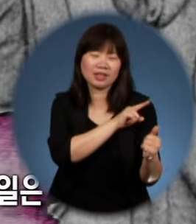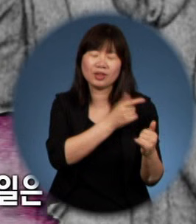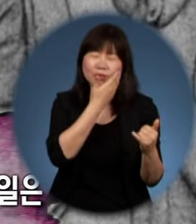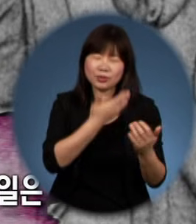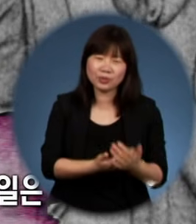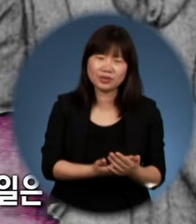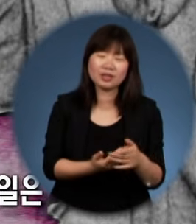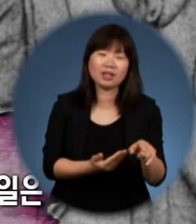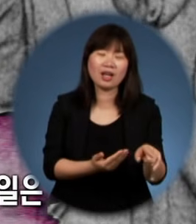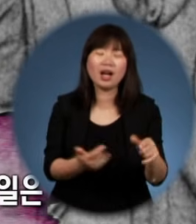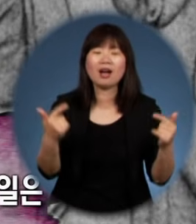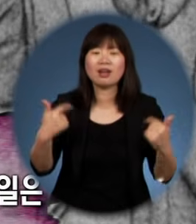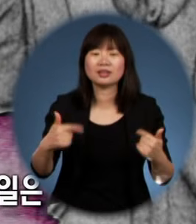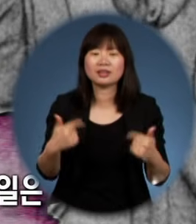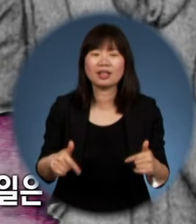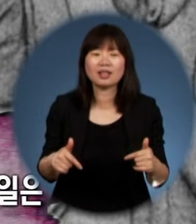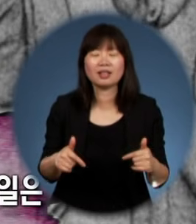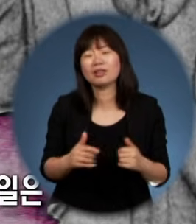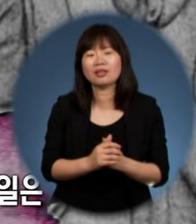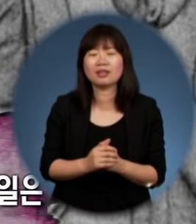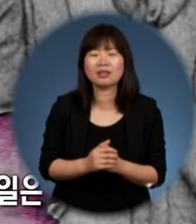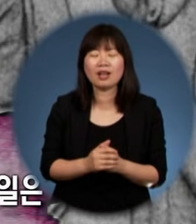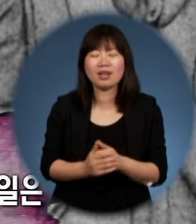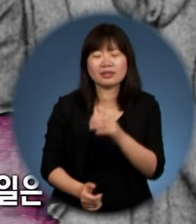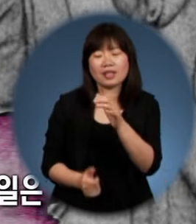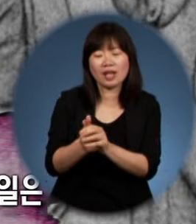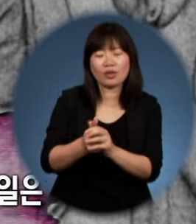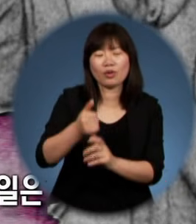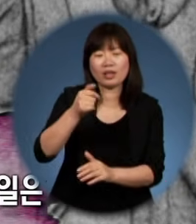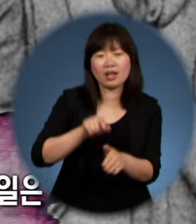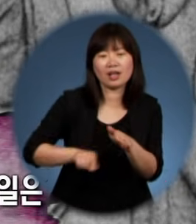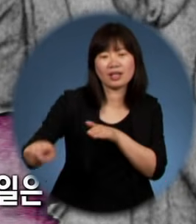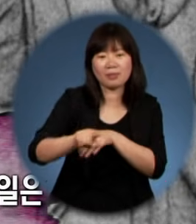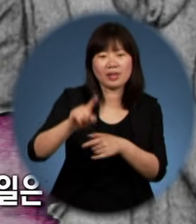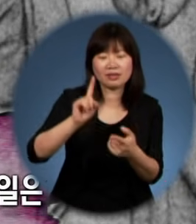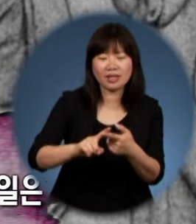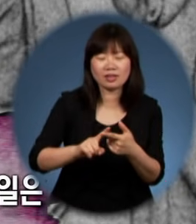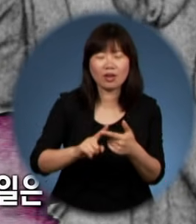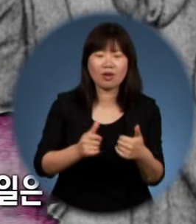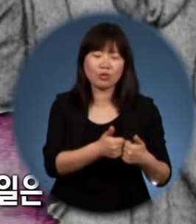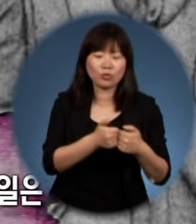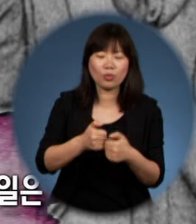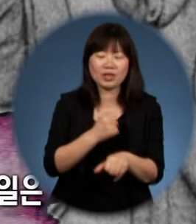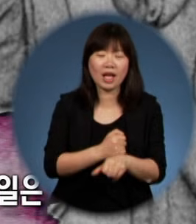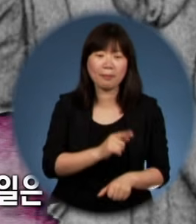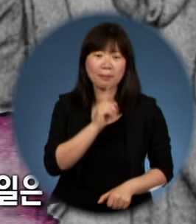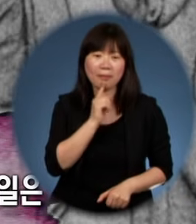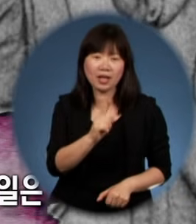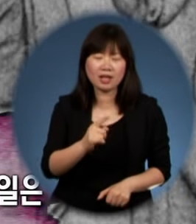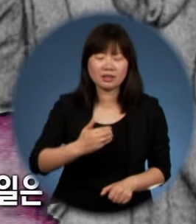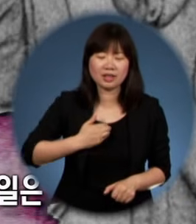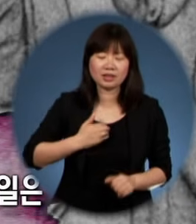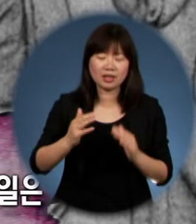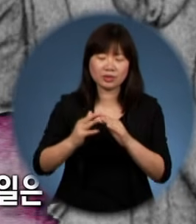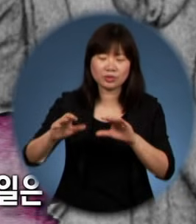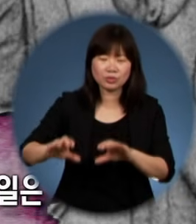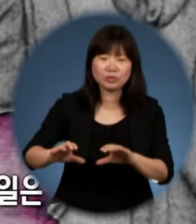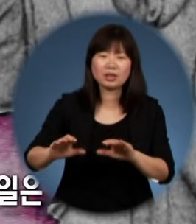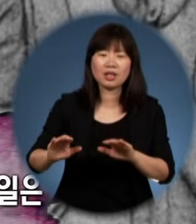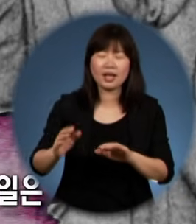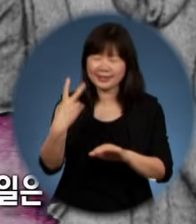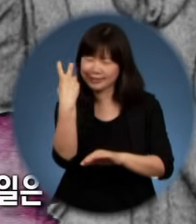이런 언제나 탑을 함에 대해서 놈 해야 하는 것이다 그리고 자신과 이웃을